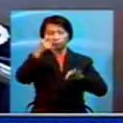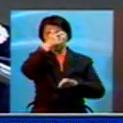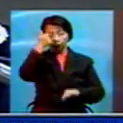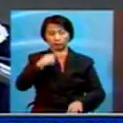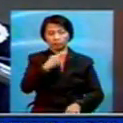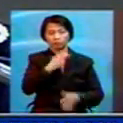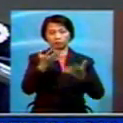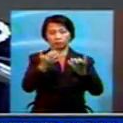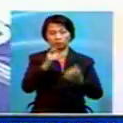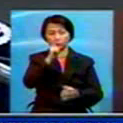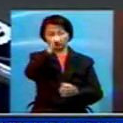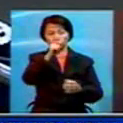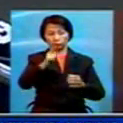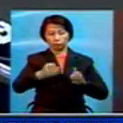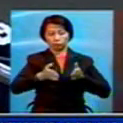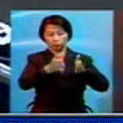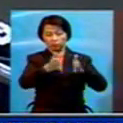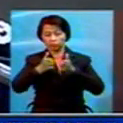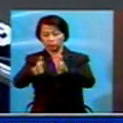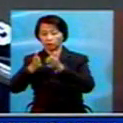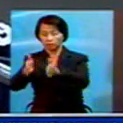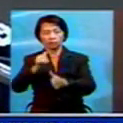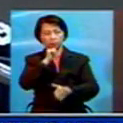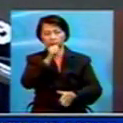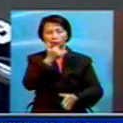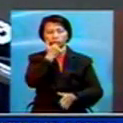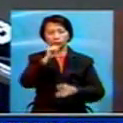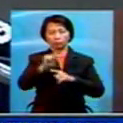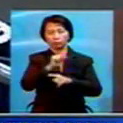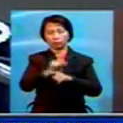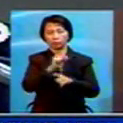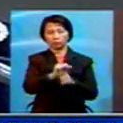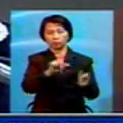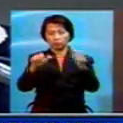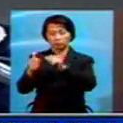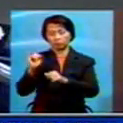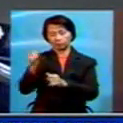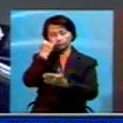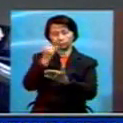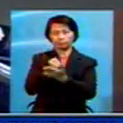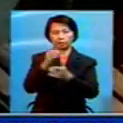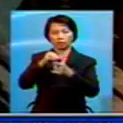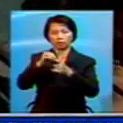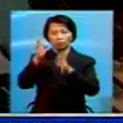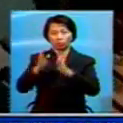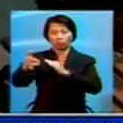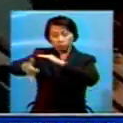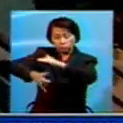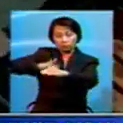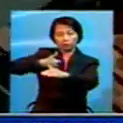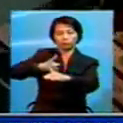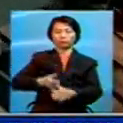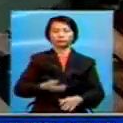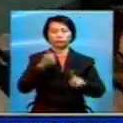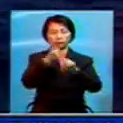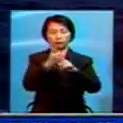memastikan laluan-laluan ini tidak disalahgunakan oleh penjenayah ataupun penceroboh Perintah berkurung